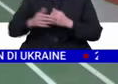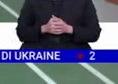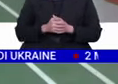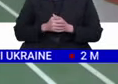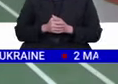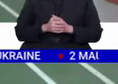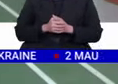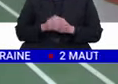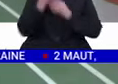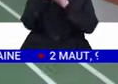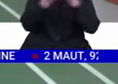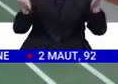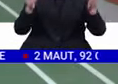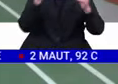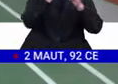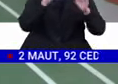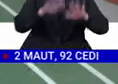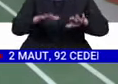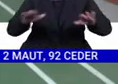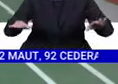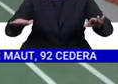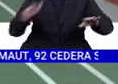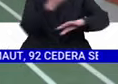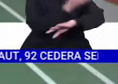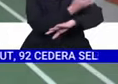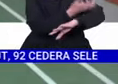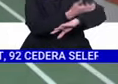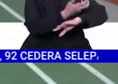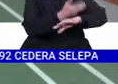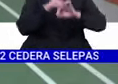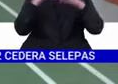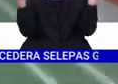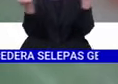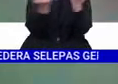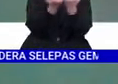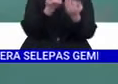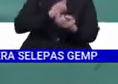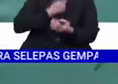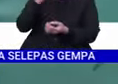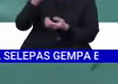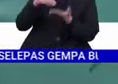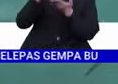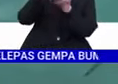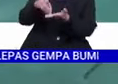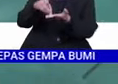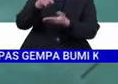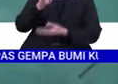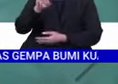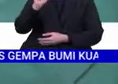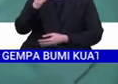kepada anak-anak dan glider Kita sendirilah yg